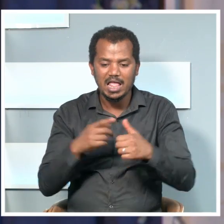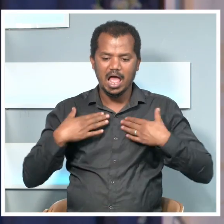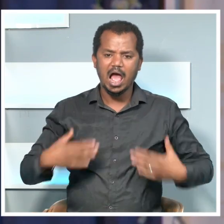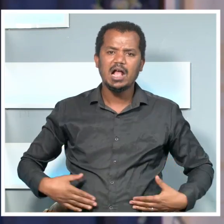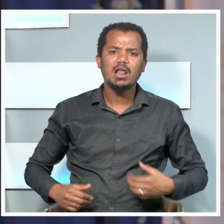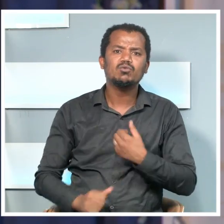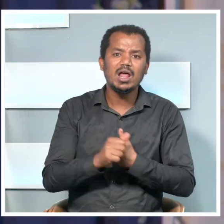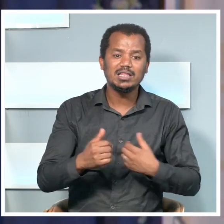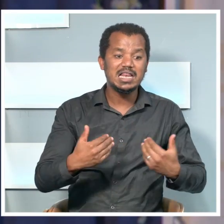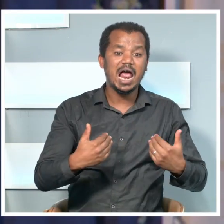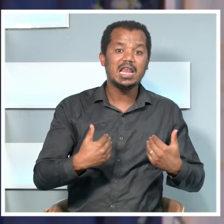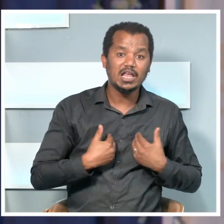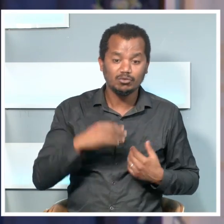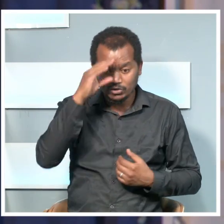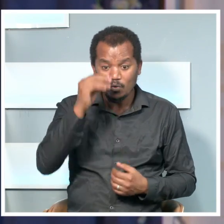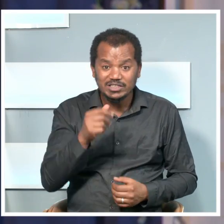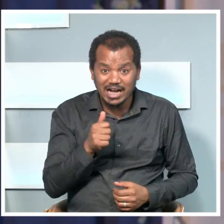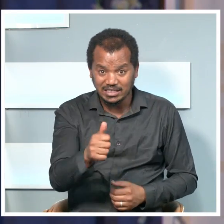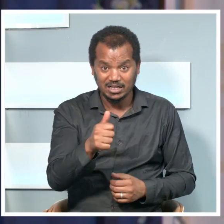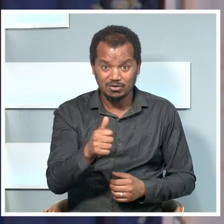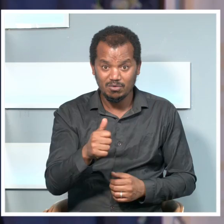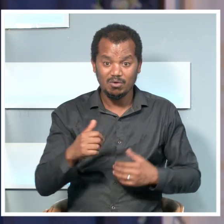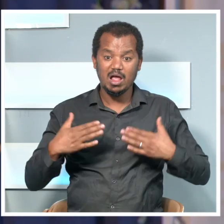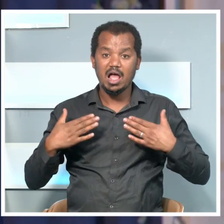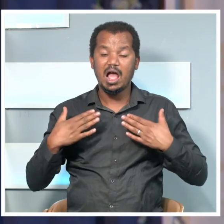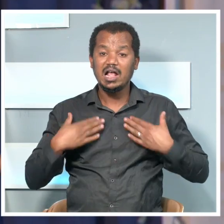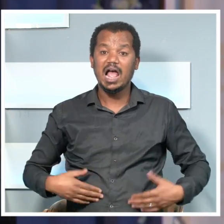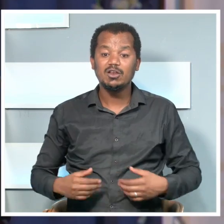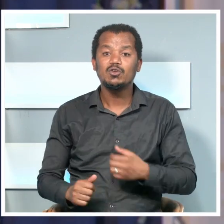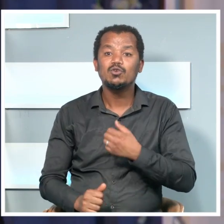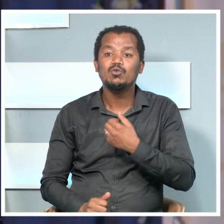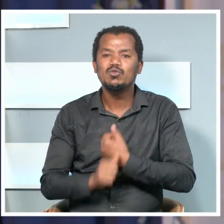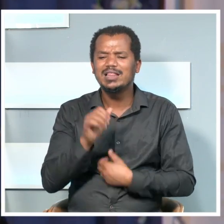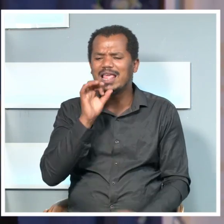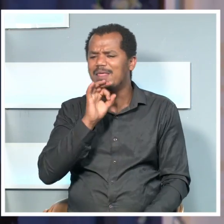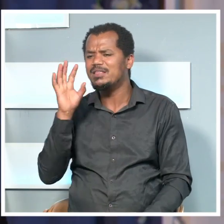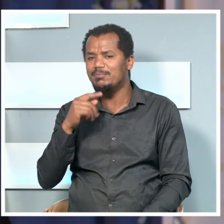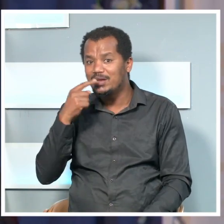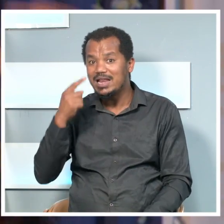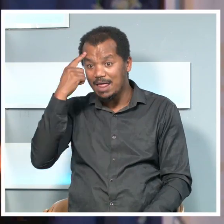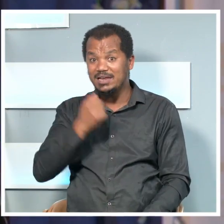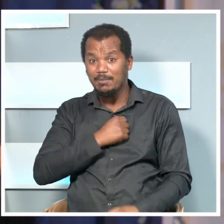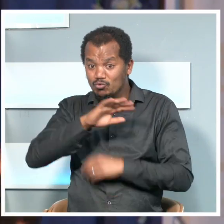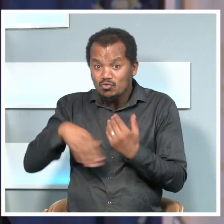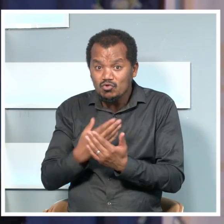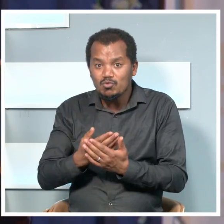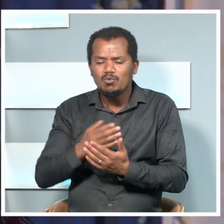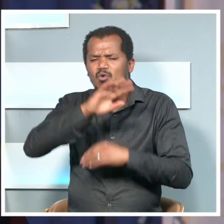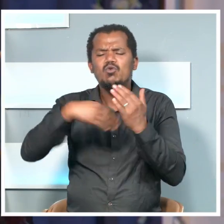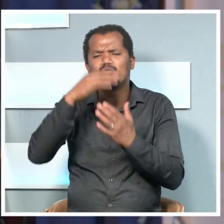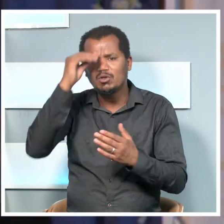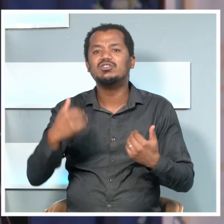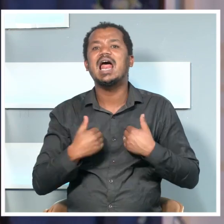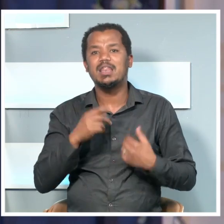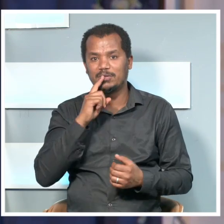አካል ጉዳት ላላቸው ሰዎች ራሳቸውም አካል ጉዳት ደግሞ የለብንም ብለን ደግሞ ለምናምን ሁሉም ሰው ስላለበት